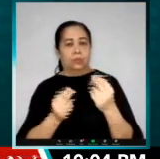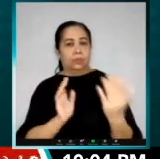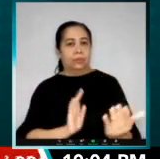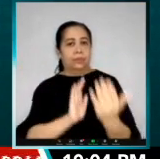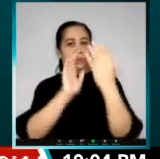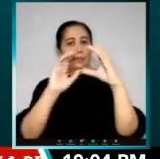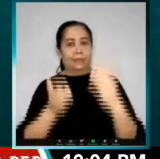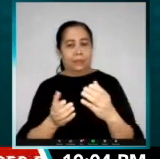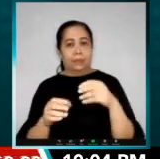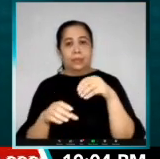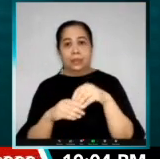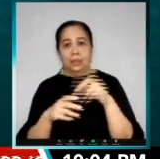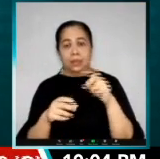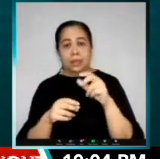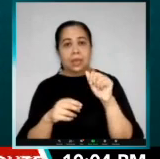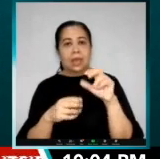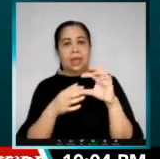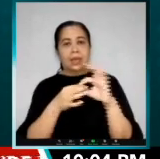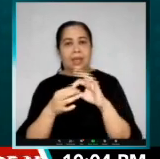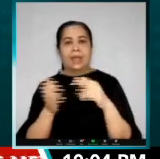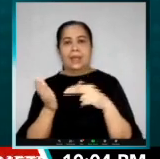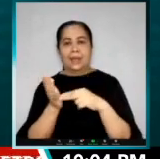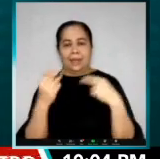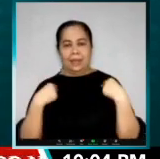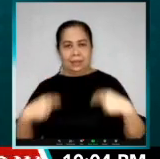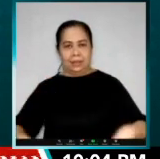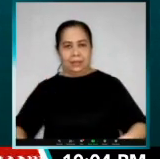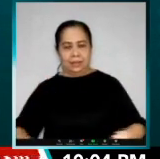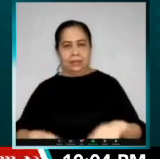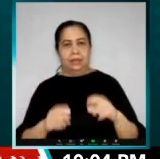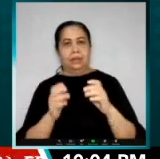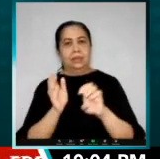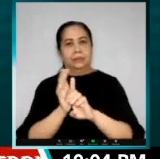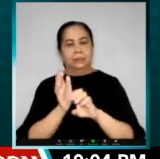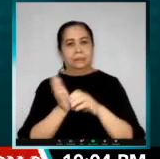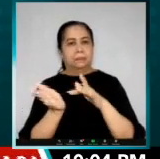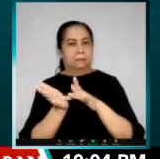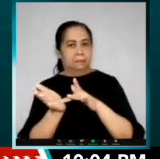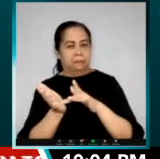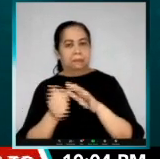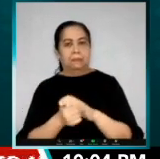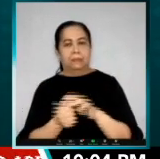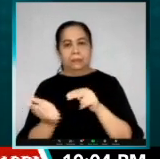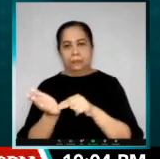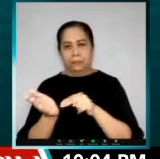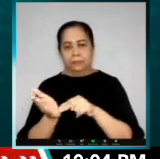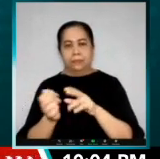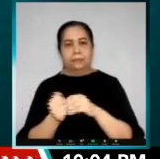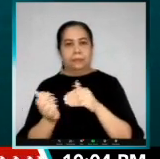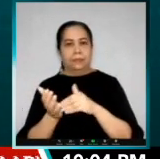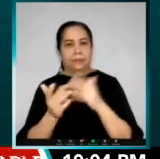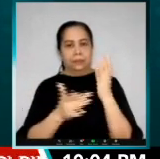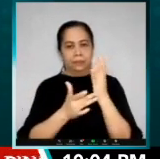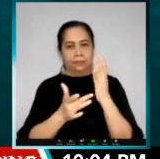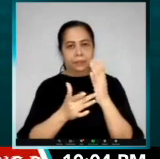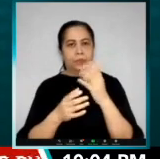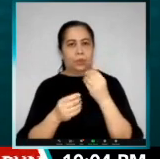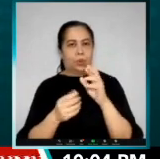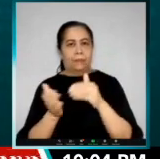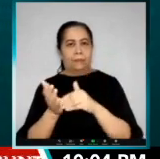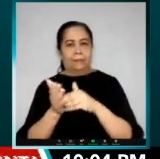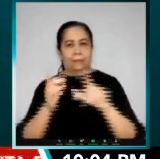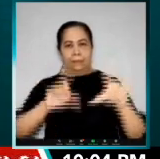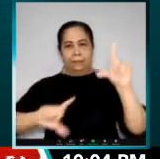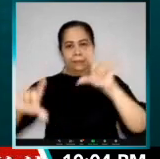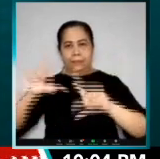nasa allied health-related degree programs gaya ng medisina, nursing, medical technology o medical laboratory